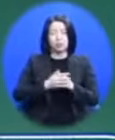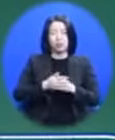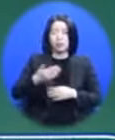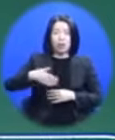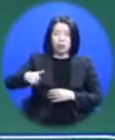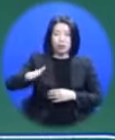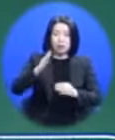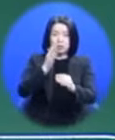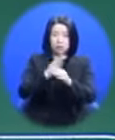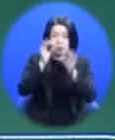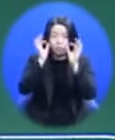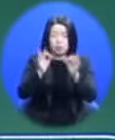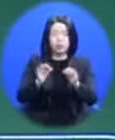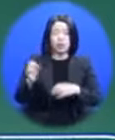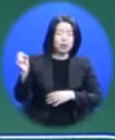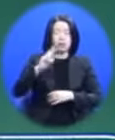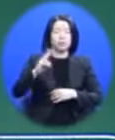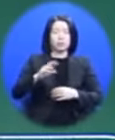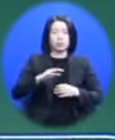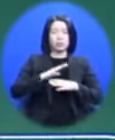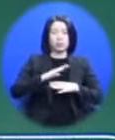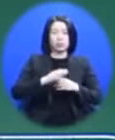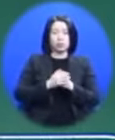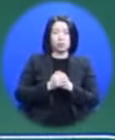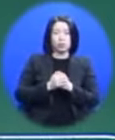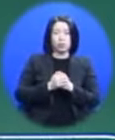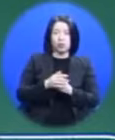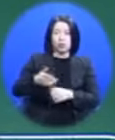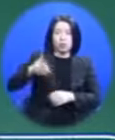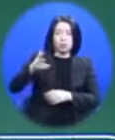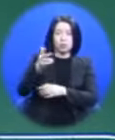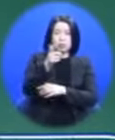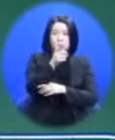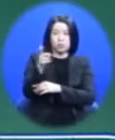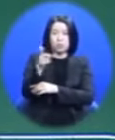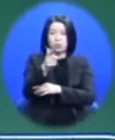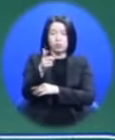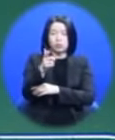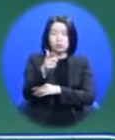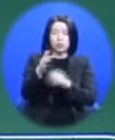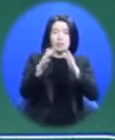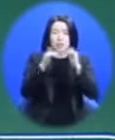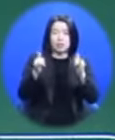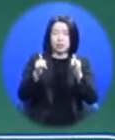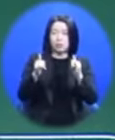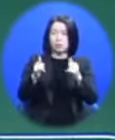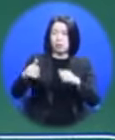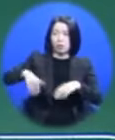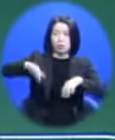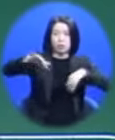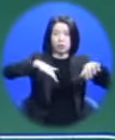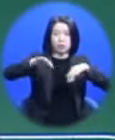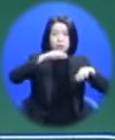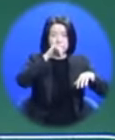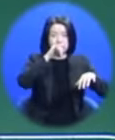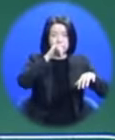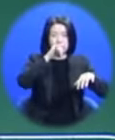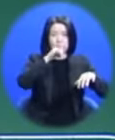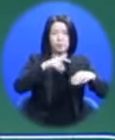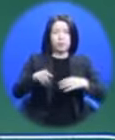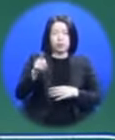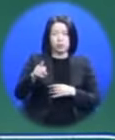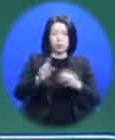보니까 깜짝 놀랐습니다. 총을 든 사람들이 왔다 갔다 하는 거예요. 손짓발짓해서 알아보니까